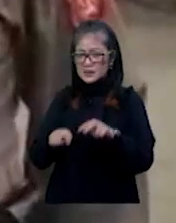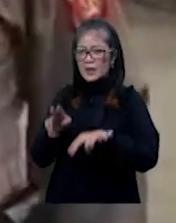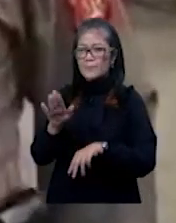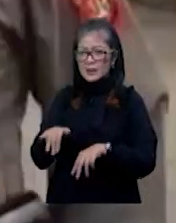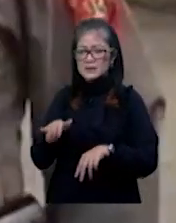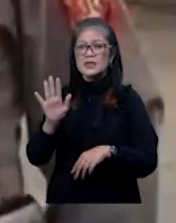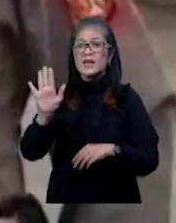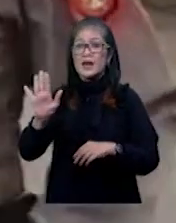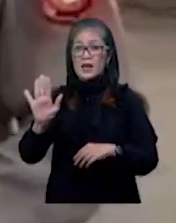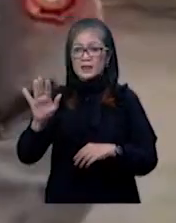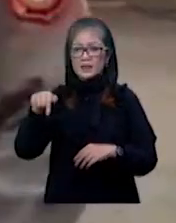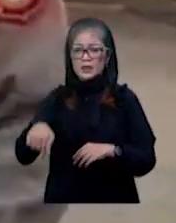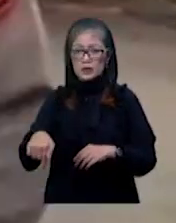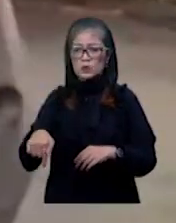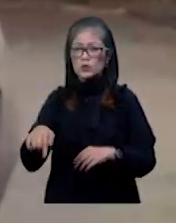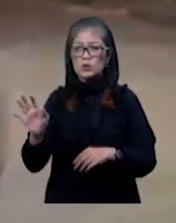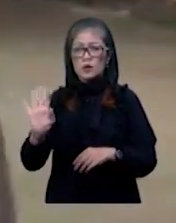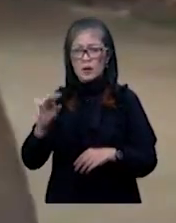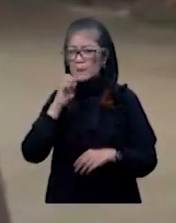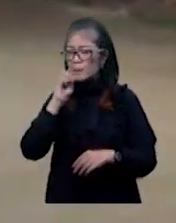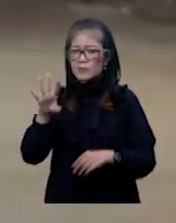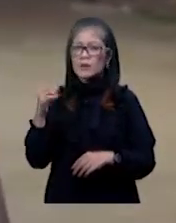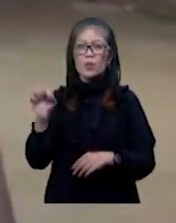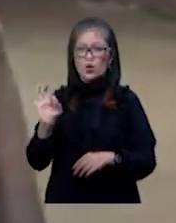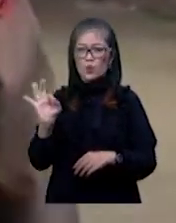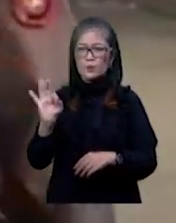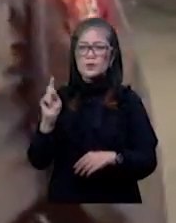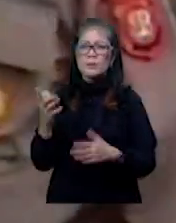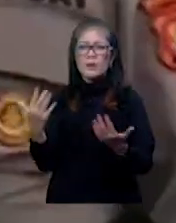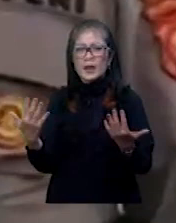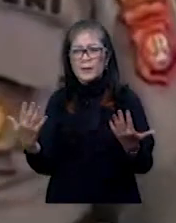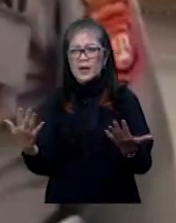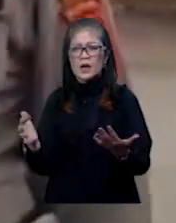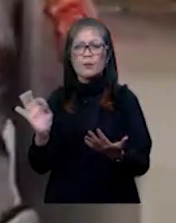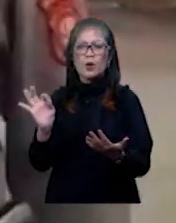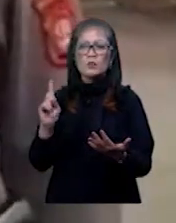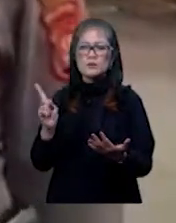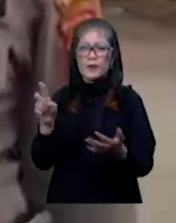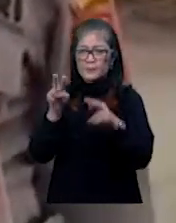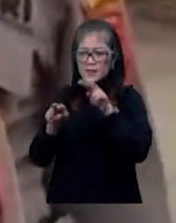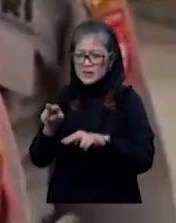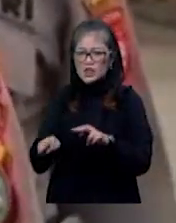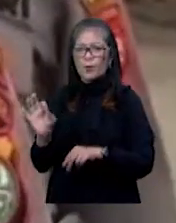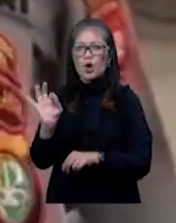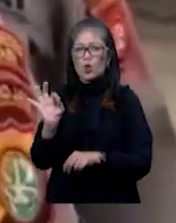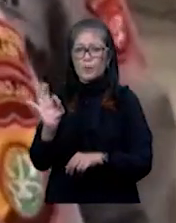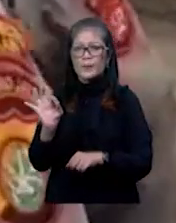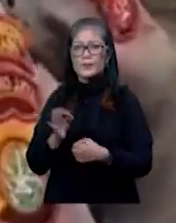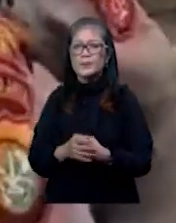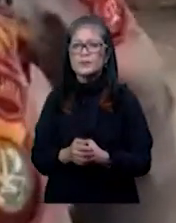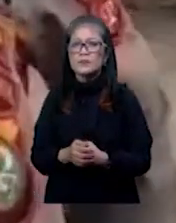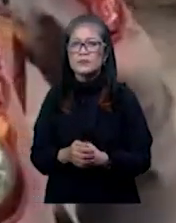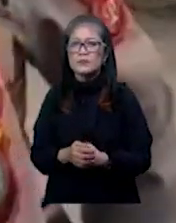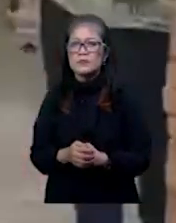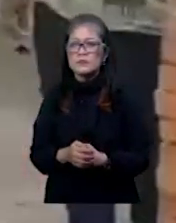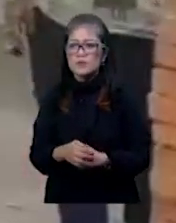kami belum bisa menyampaikan ini dugaannya dari mana asalnya, ya sumbernya dari mana dan karena apa kami belum bisa. Karena masih